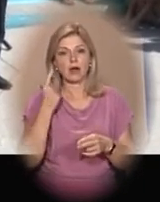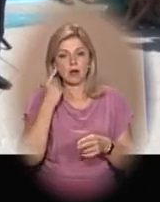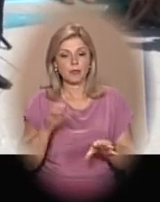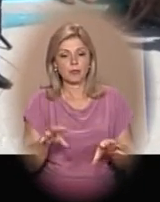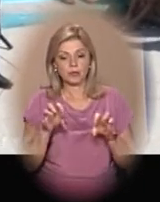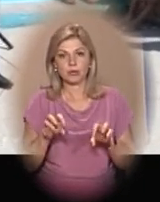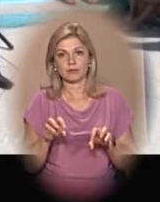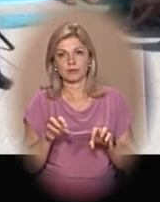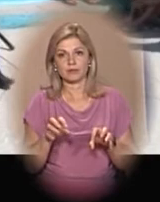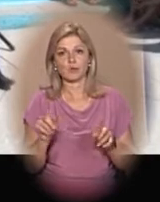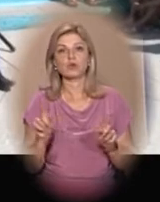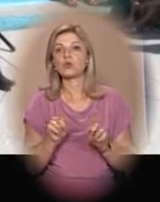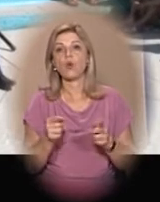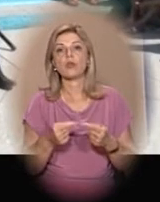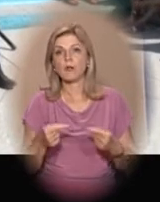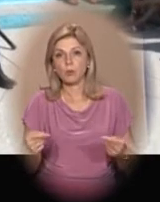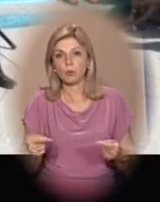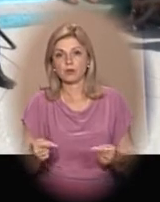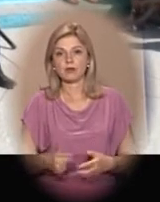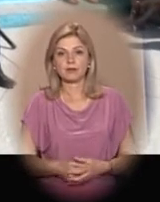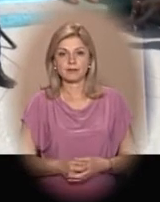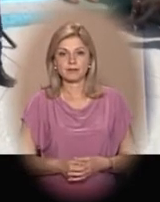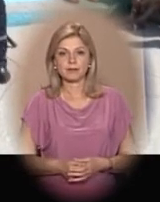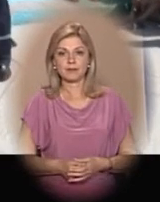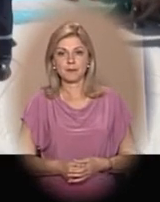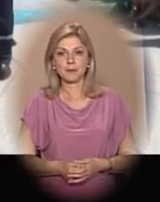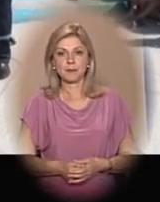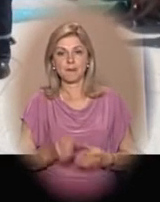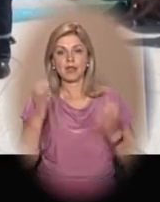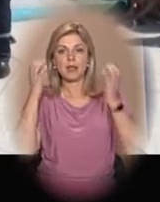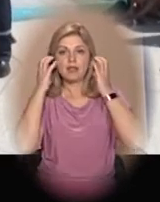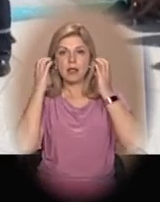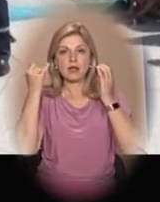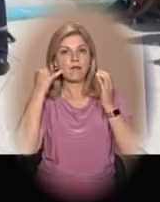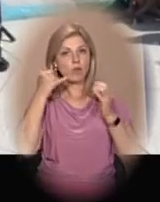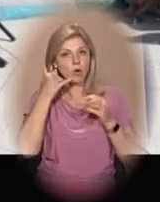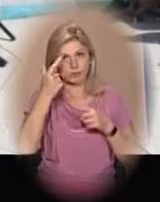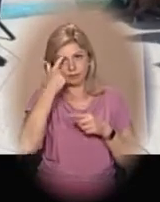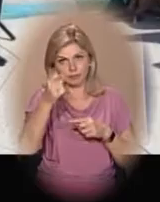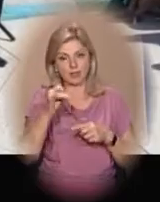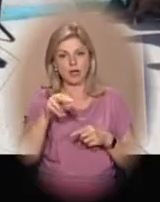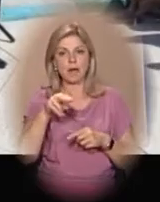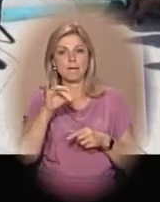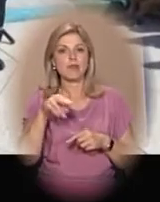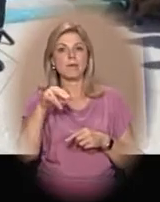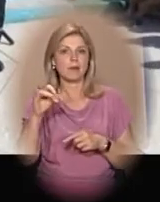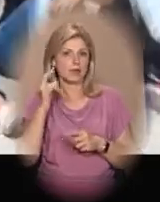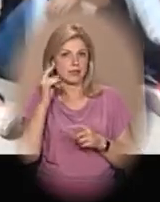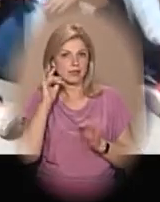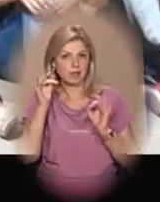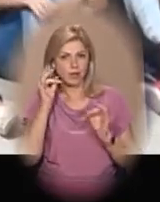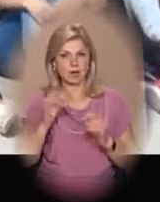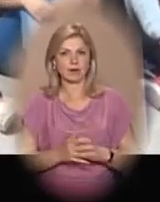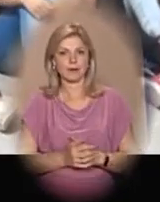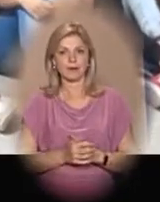знаю, что-нибудь. В головные телефоны подается знак, пикает, совершенно верно. Окрему